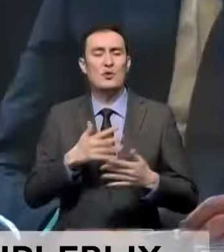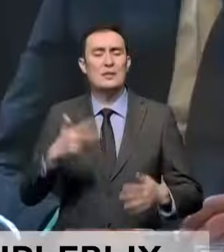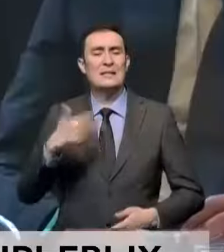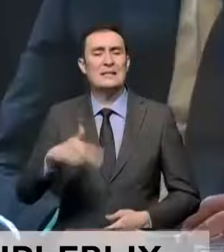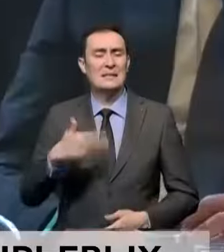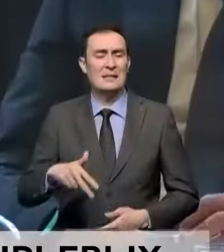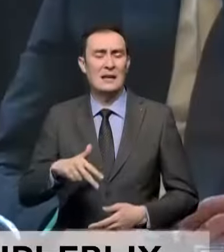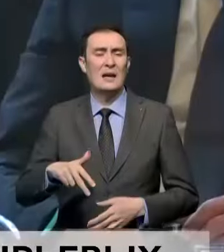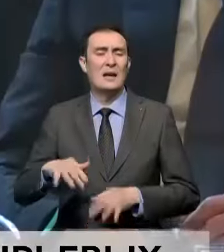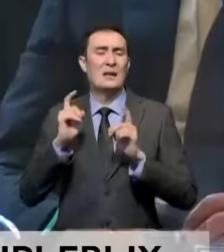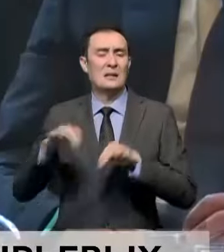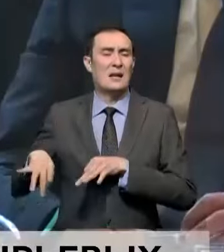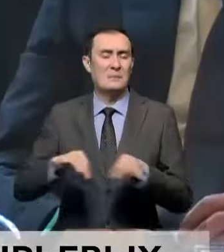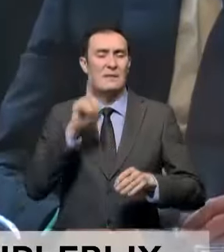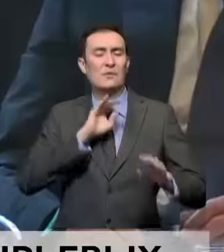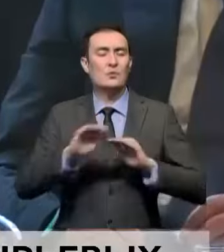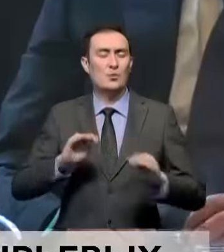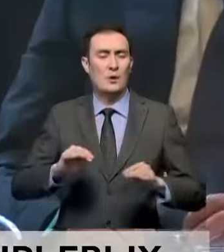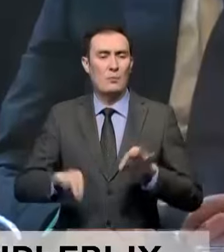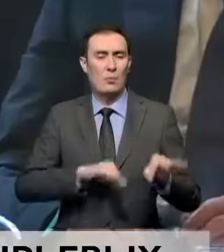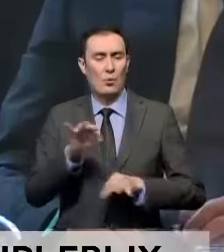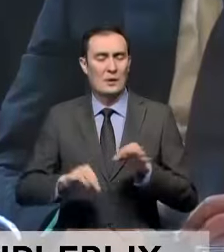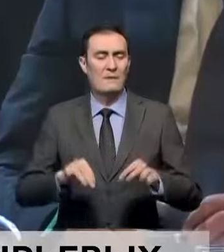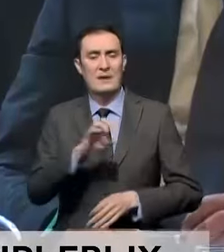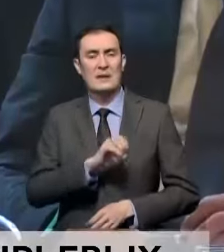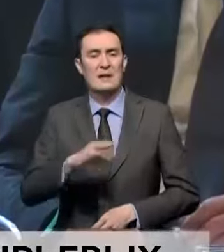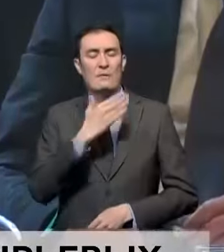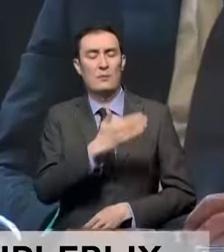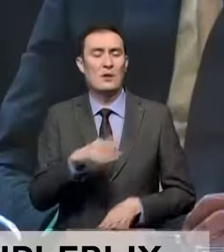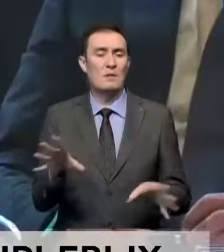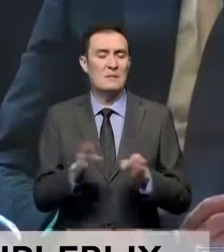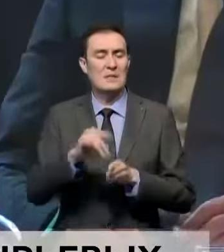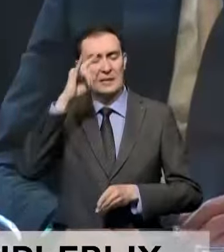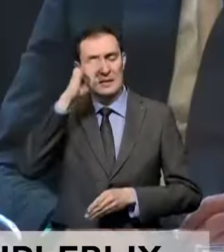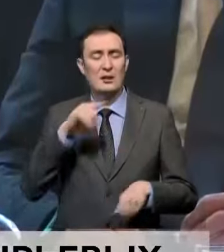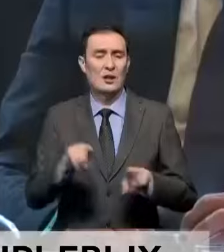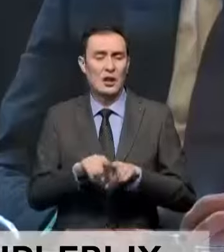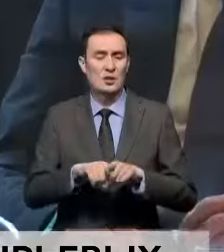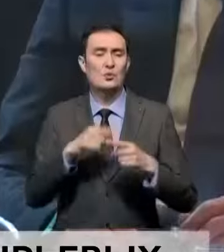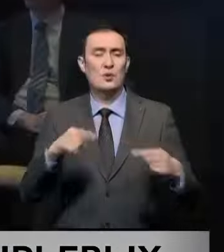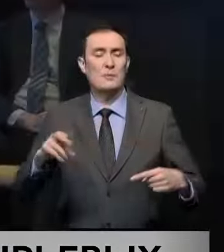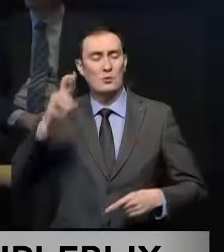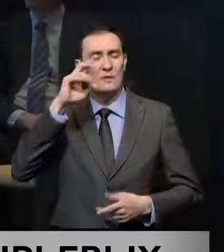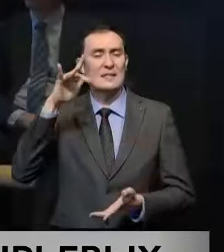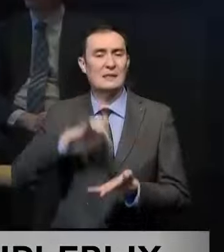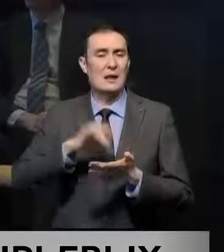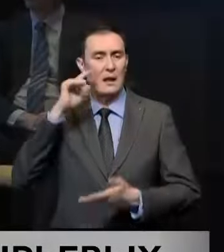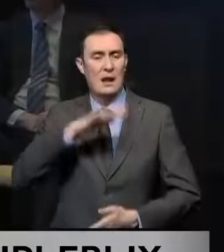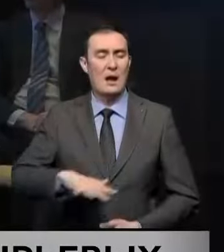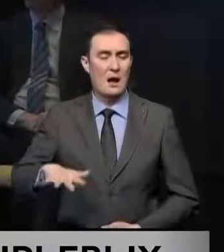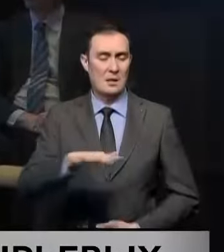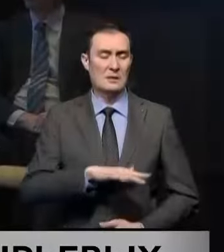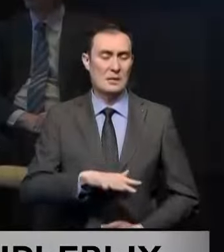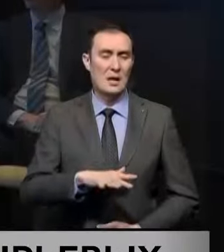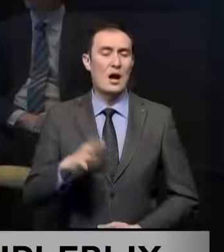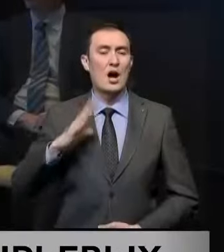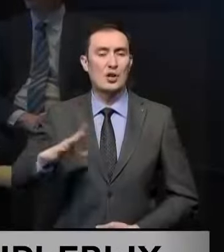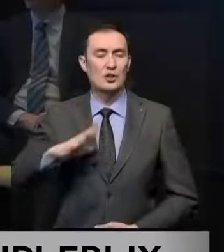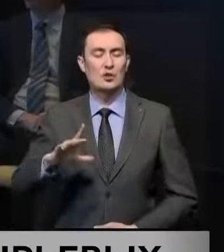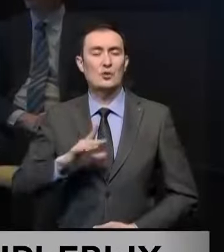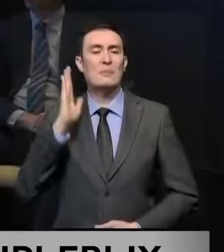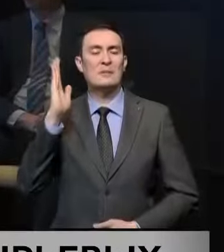30 транспортных и инфраструктурных проектов Евросоюза не только с Казахстаном, но и со всеми странами Центральной Азии. Ожидается, что